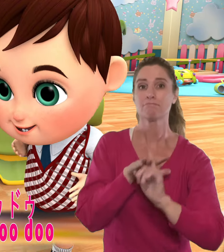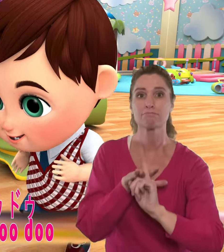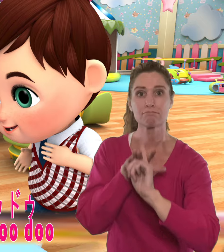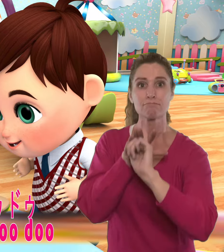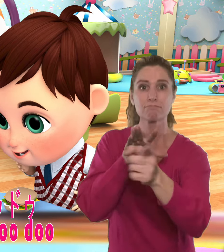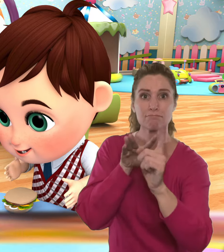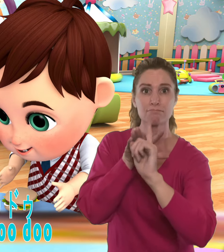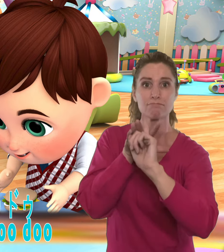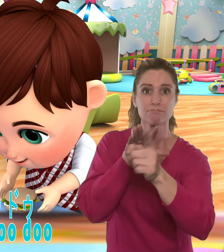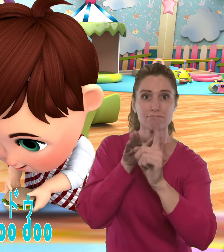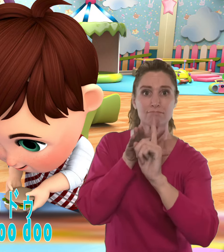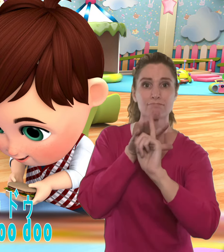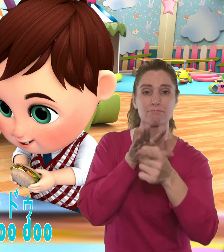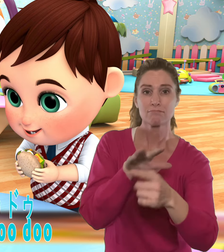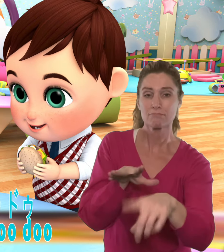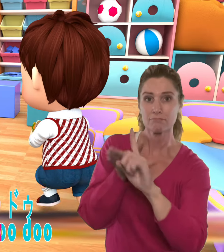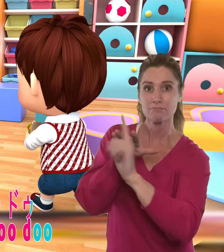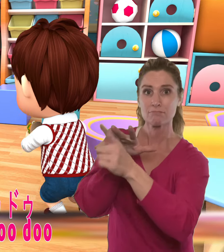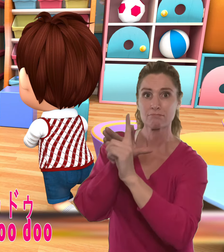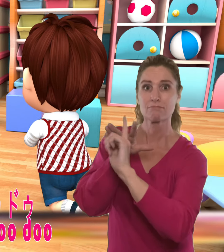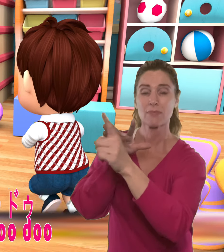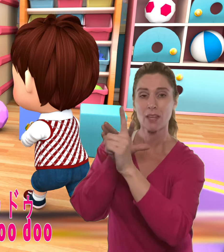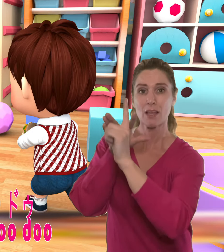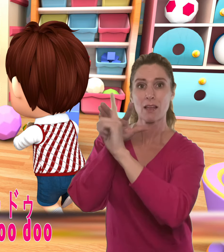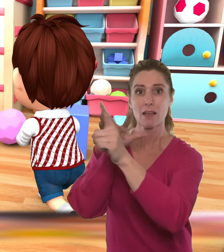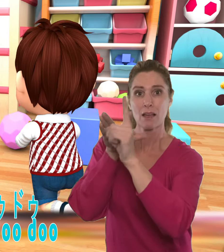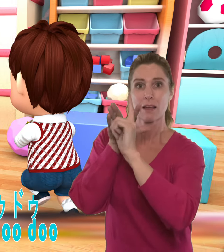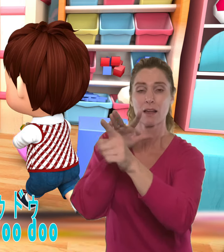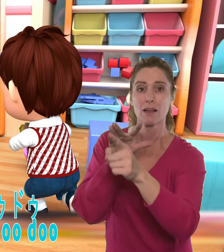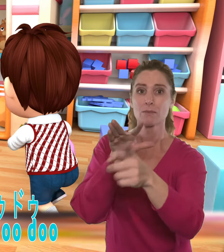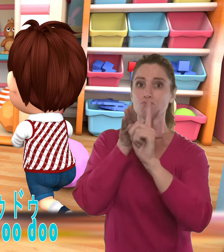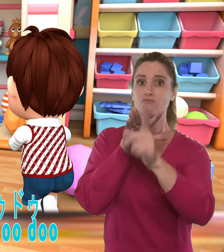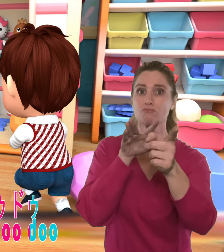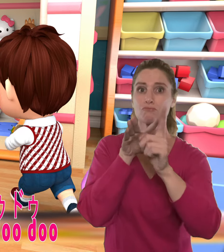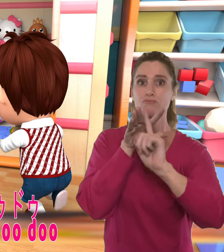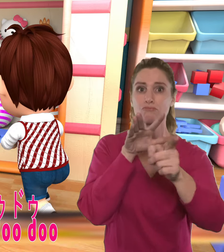逃げろ逃げろ逃げろ